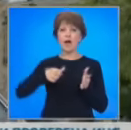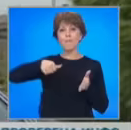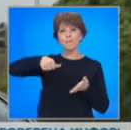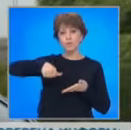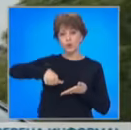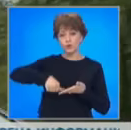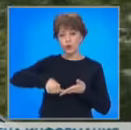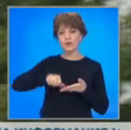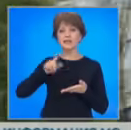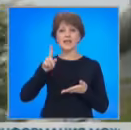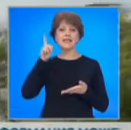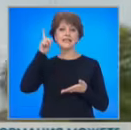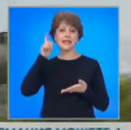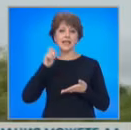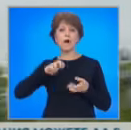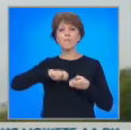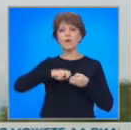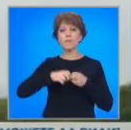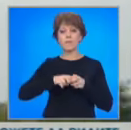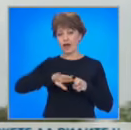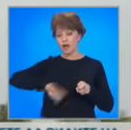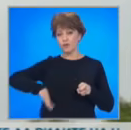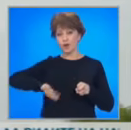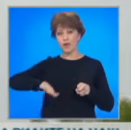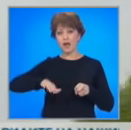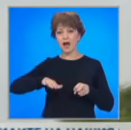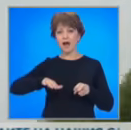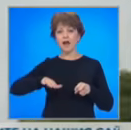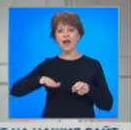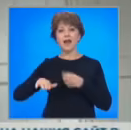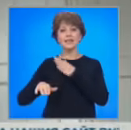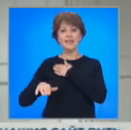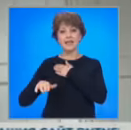подаване на сигнал за проблем в долния десен ъгъл на всяко изображение.